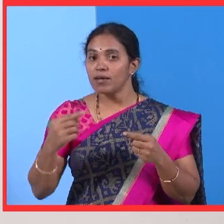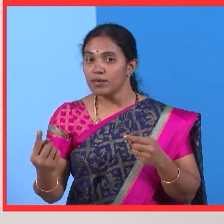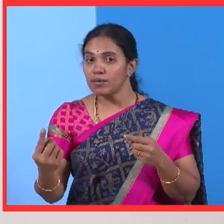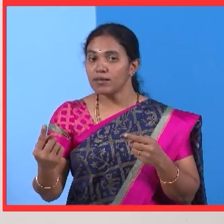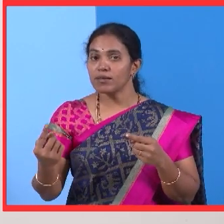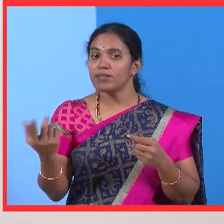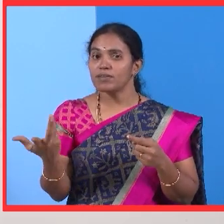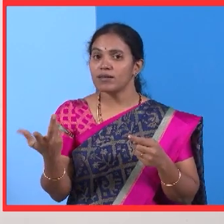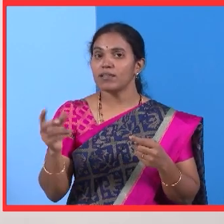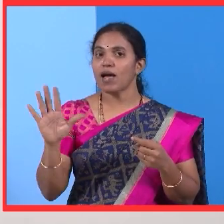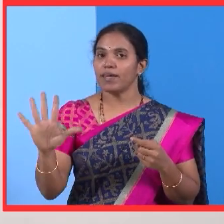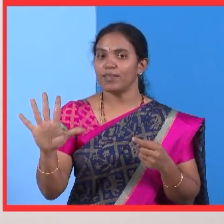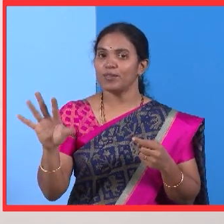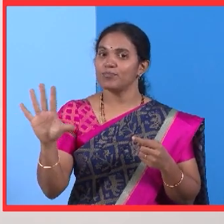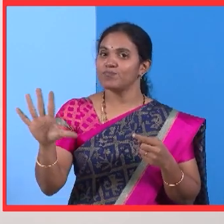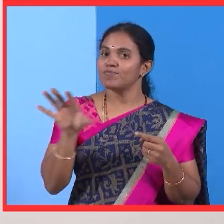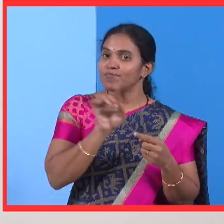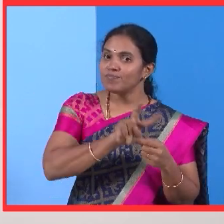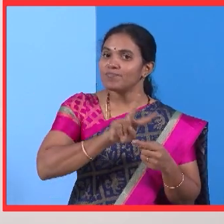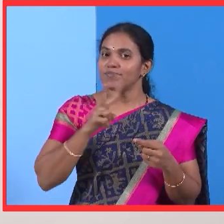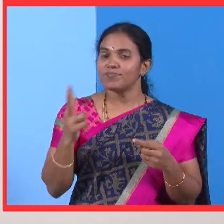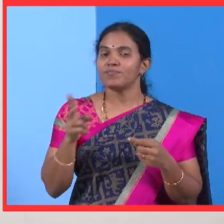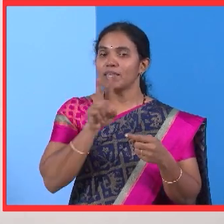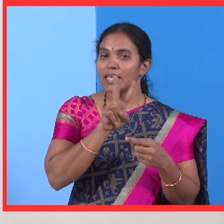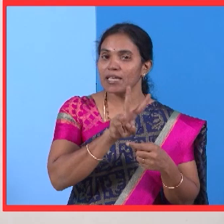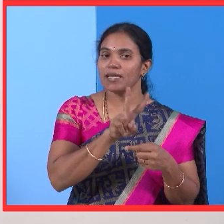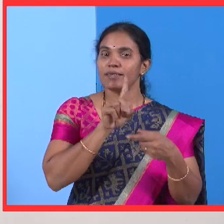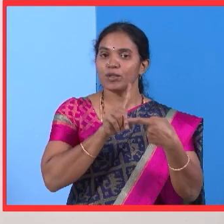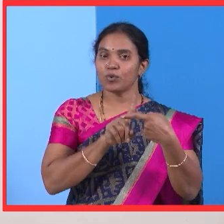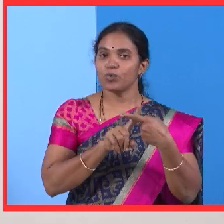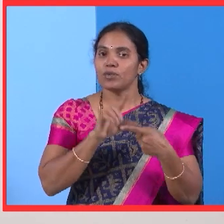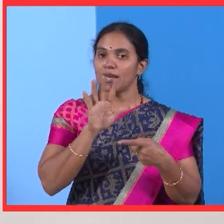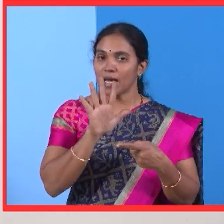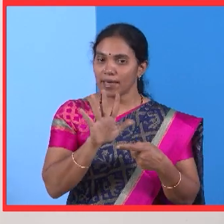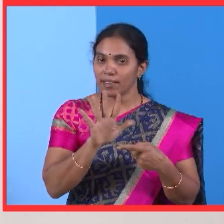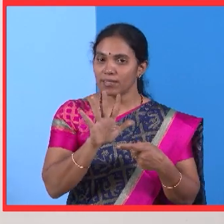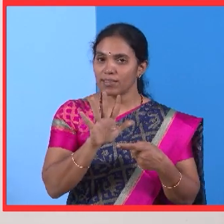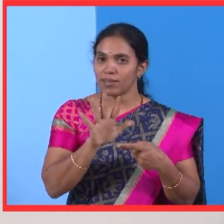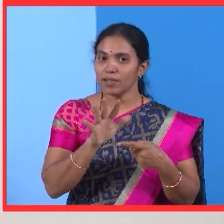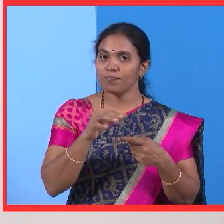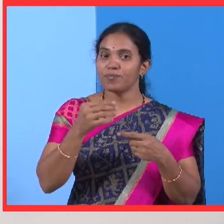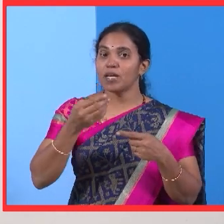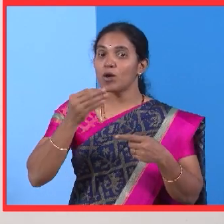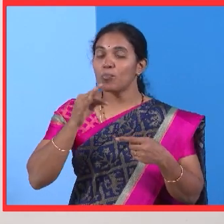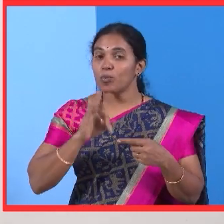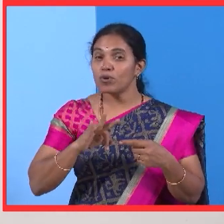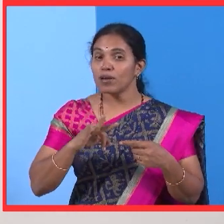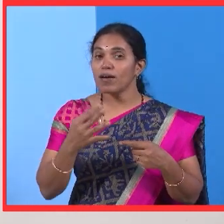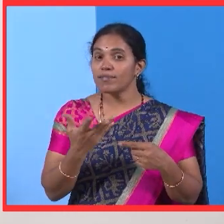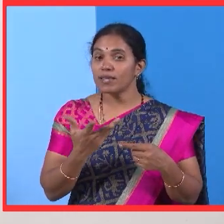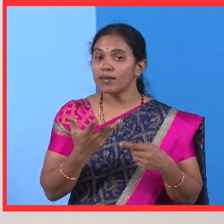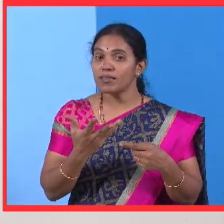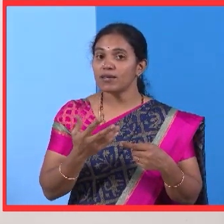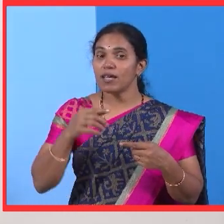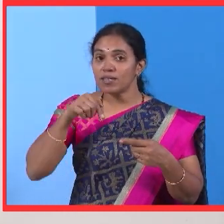மையப்புள்ளியின் எக்ஸாய தொலைவு ஐந்து. இது ரெண்டுத்தையும் கூட்டி இதனுடைய கூட்டுத்தொகையிலிருந்து